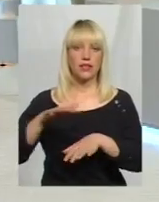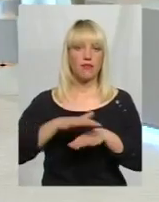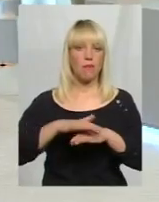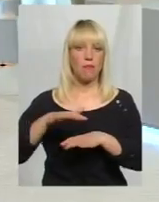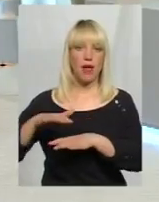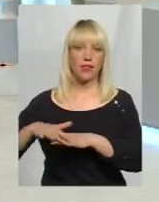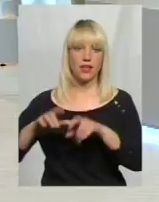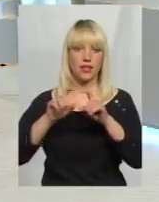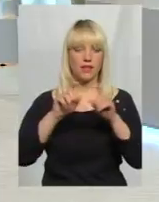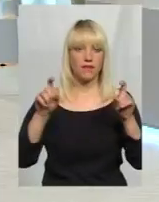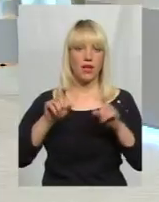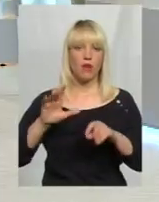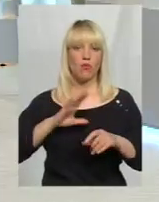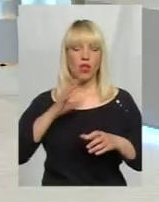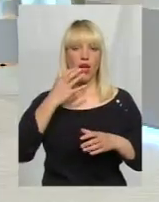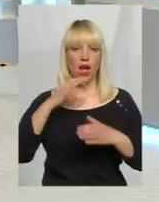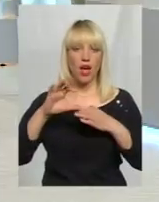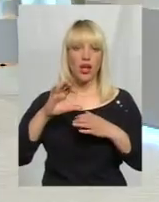Була така гаряча дискусія.